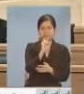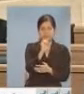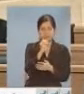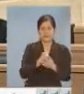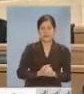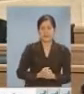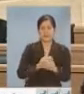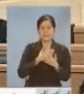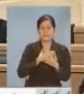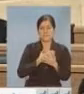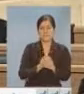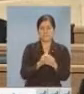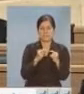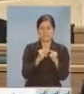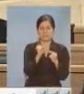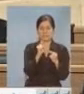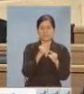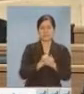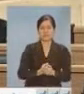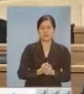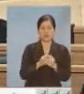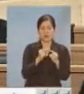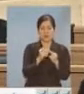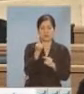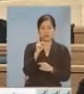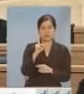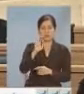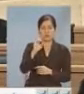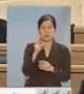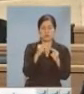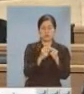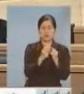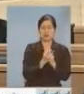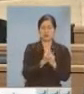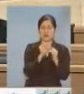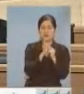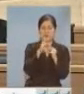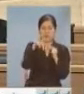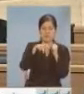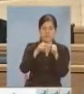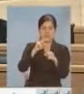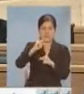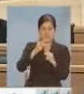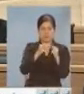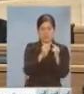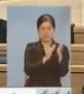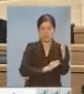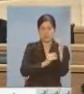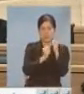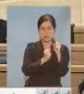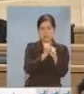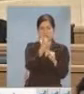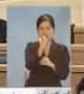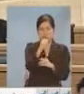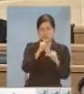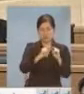แต่อายุความของในคดีแพ่งเขาแค่10ปีเท่านั้นเองแต่วันนี้การกู้เงิน